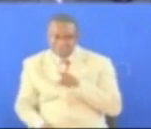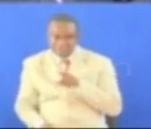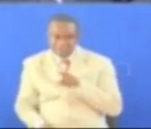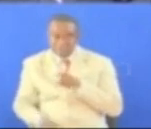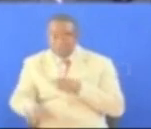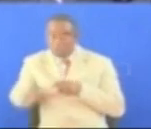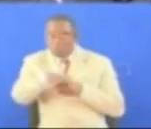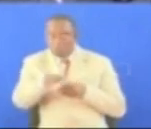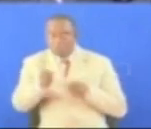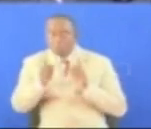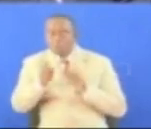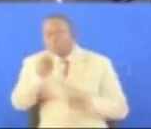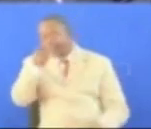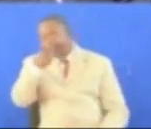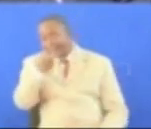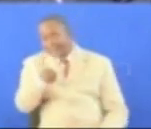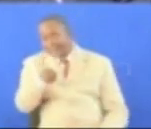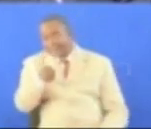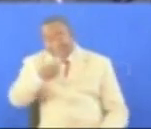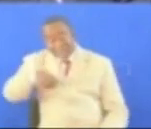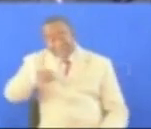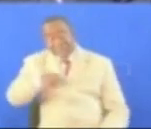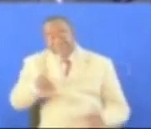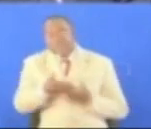bwawa la Mwalimu Nyerere hatutakuwepo.